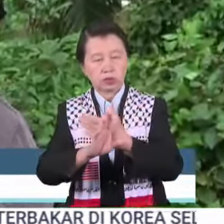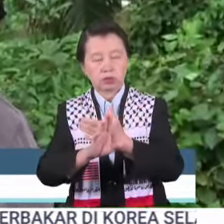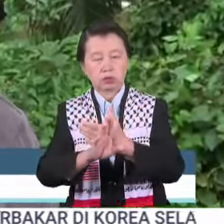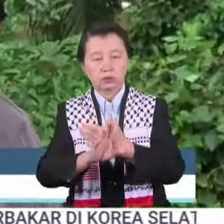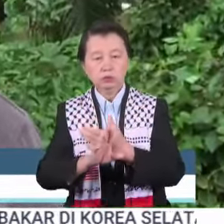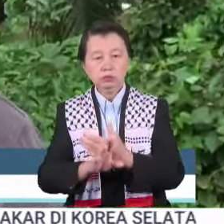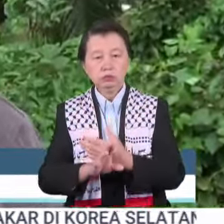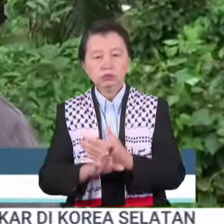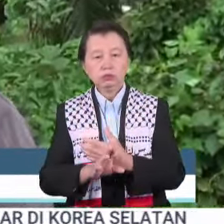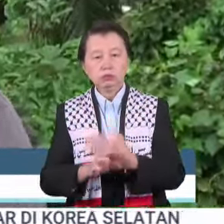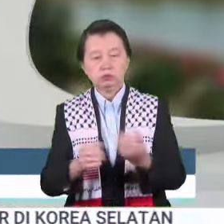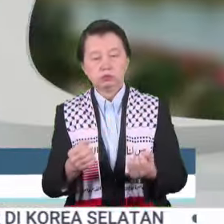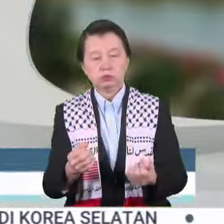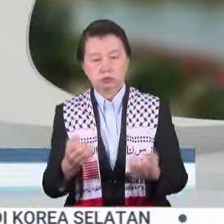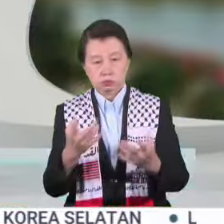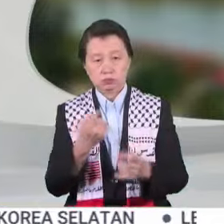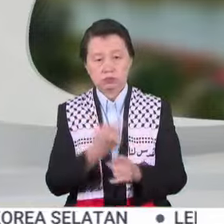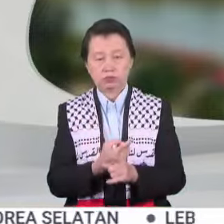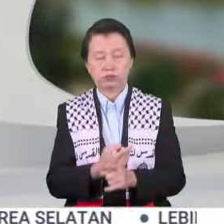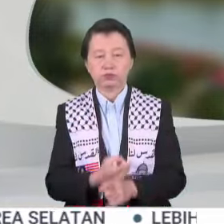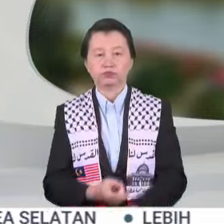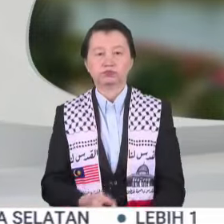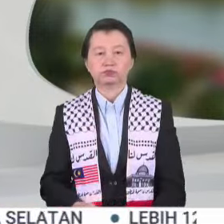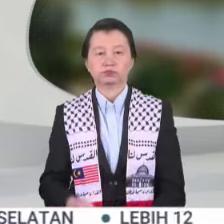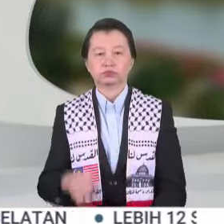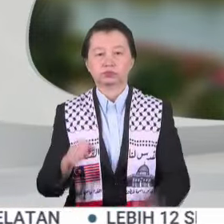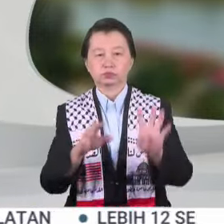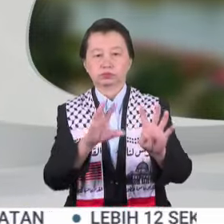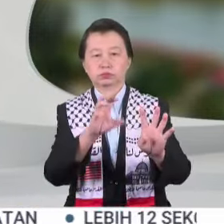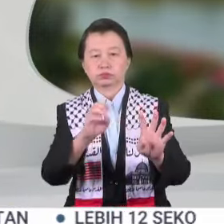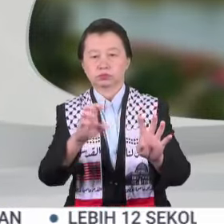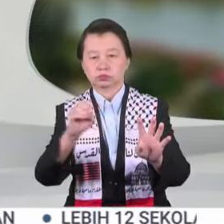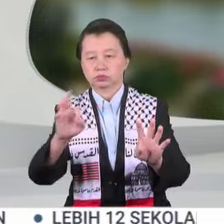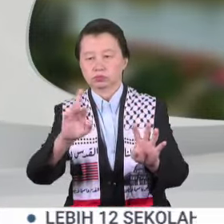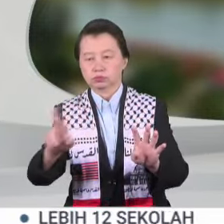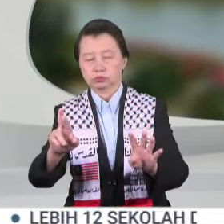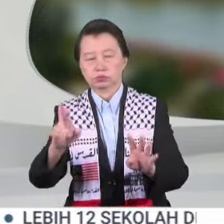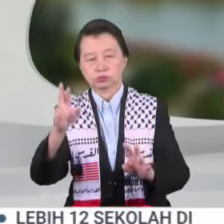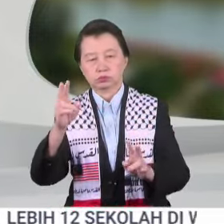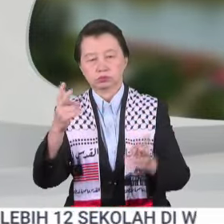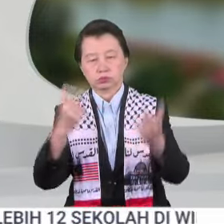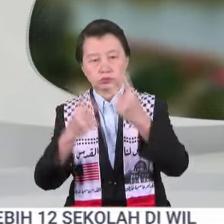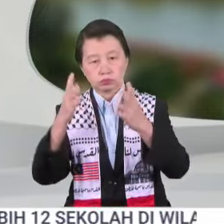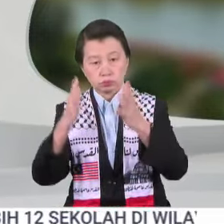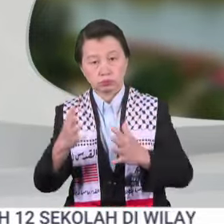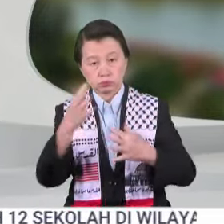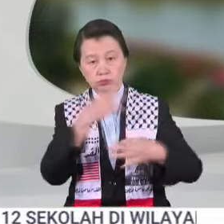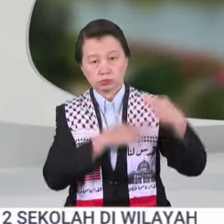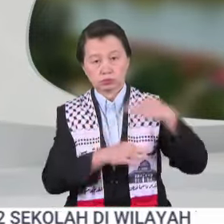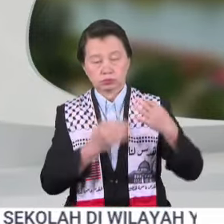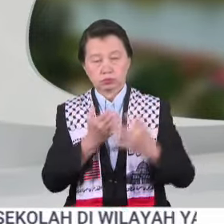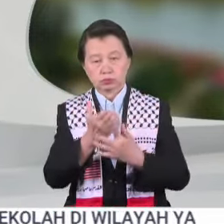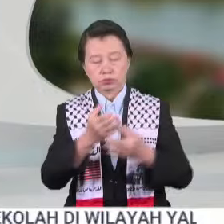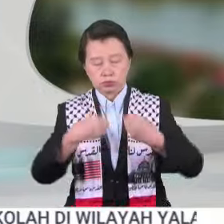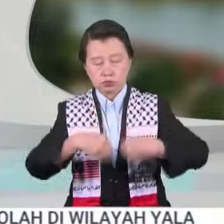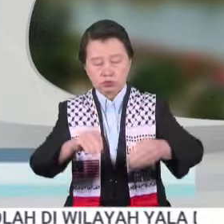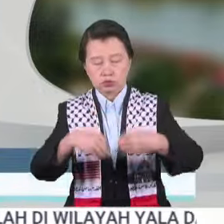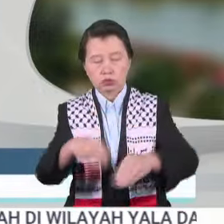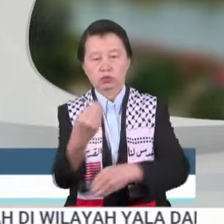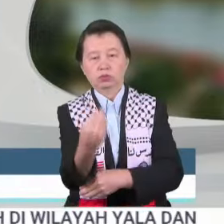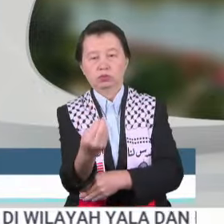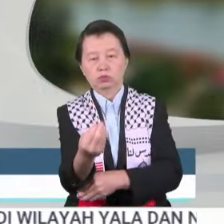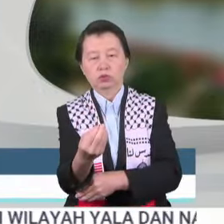bila Malang hampir 400 Rib pengunjung menerima manfaat menerusi program jualan Rahmah